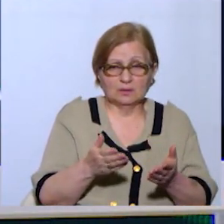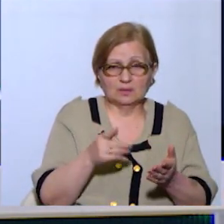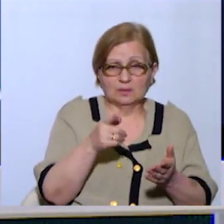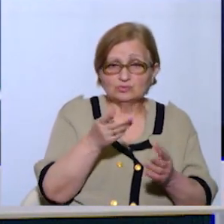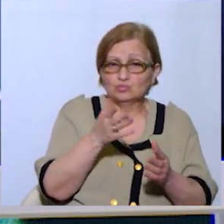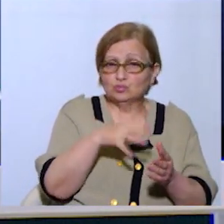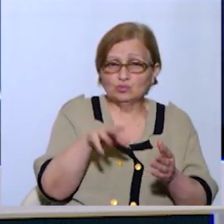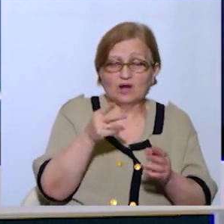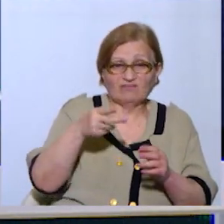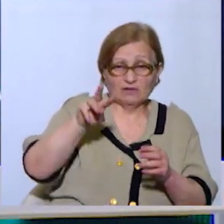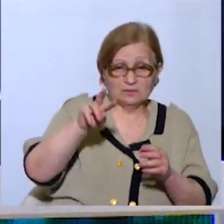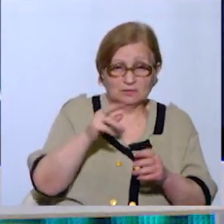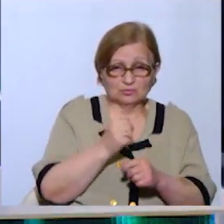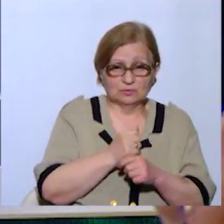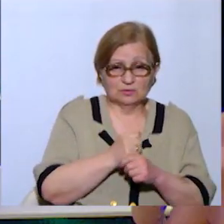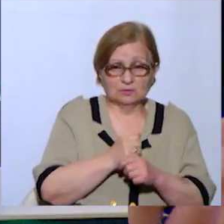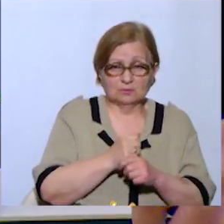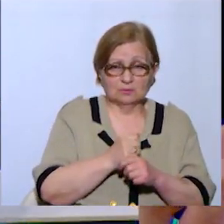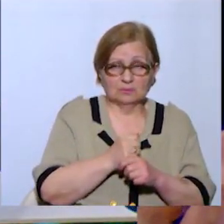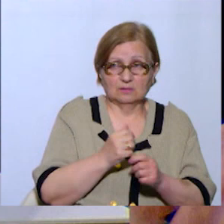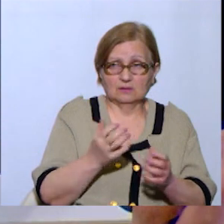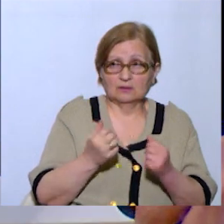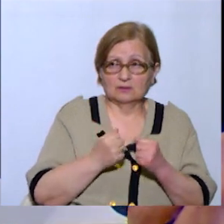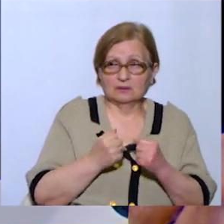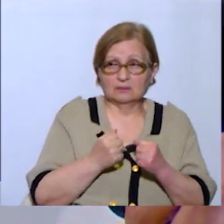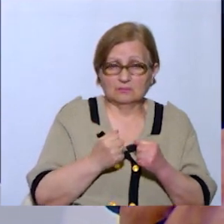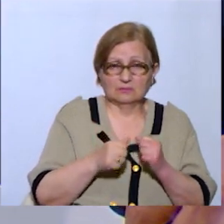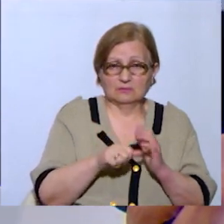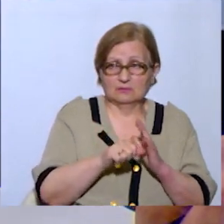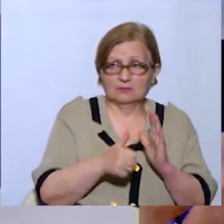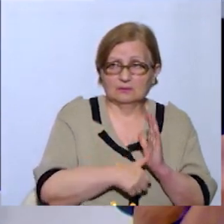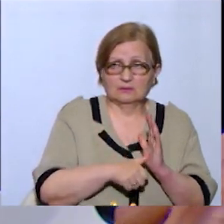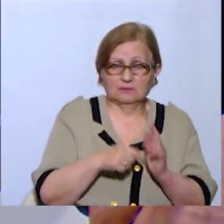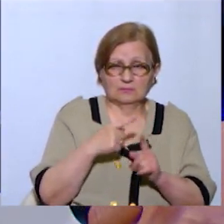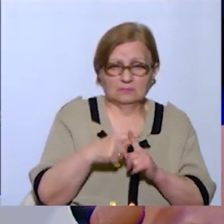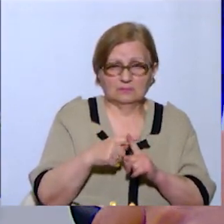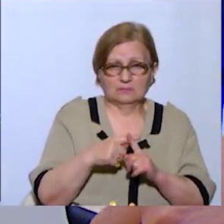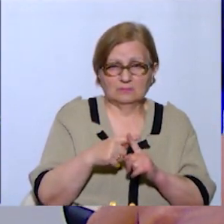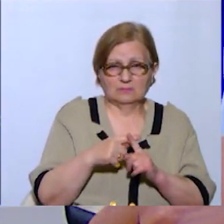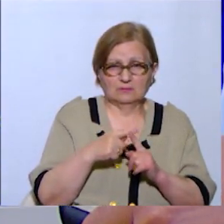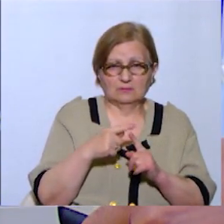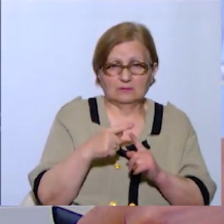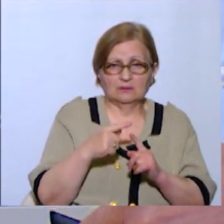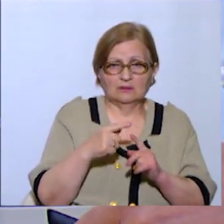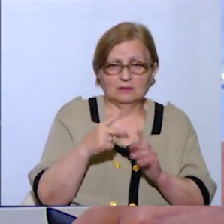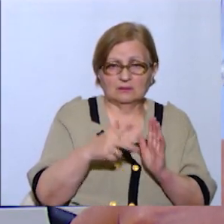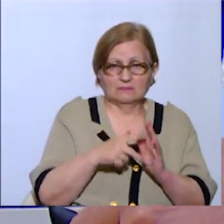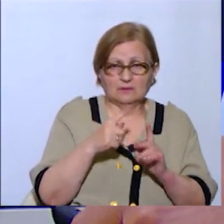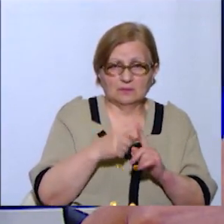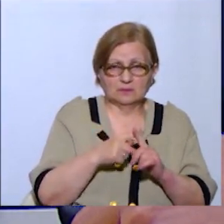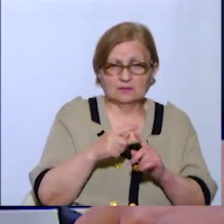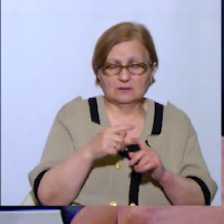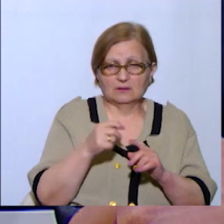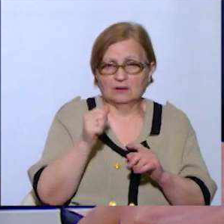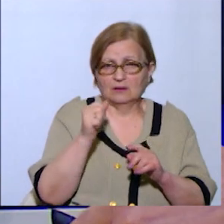ავიყვანთ კვადრატში მიიღება 16 პლუს 8x პლუს x კვადრატი